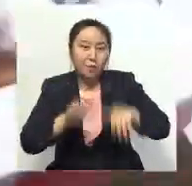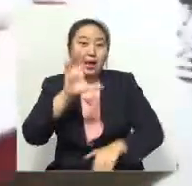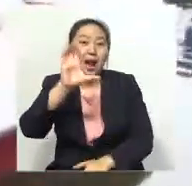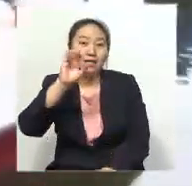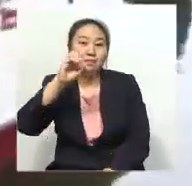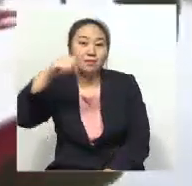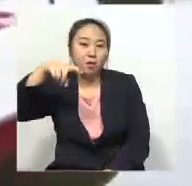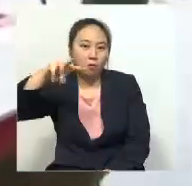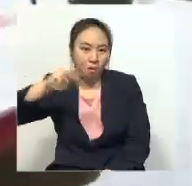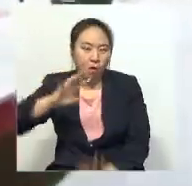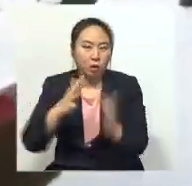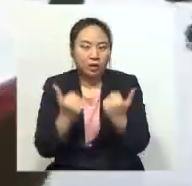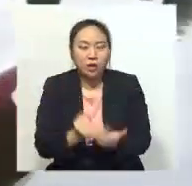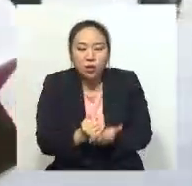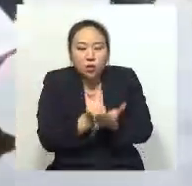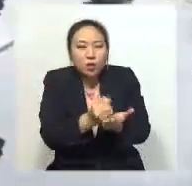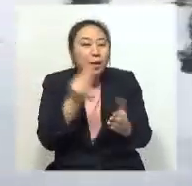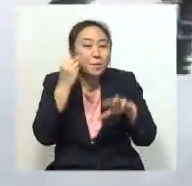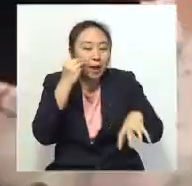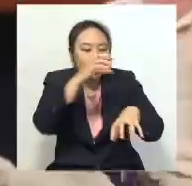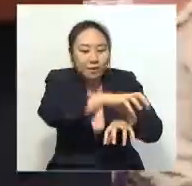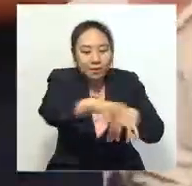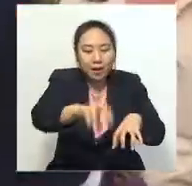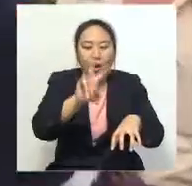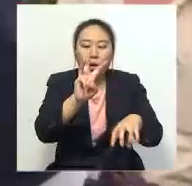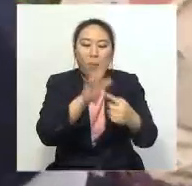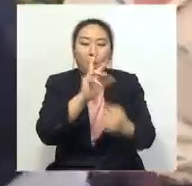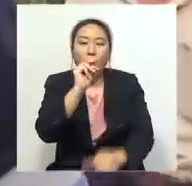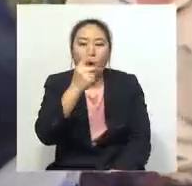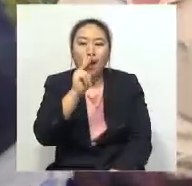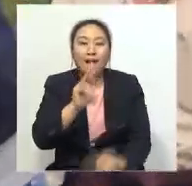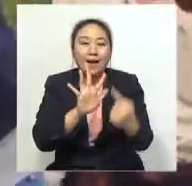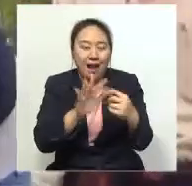าส่งผลดีนะคะต่อสภาพบ้านเรือนของชุมชนวังกะที่อยู่ริมเขื่อน